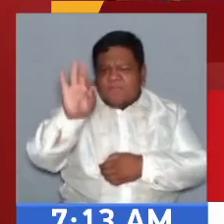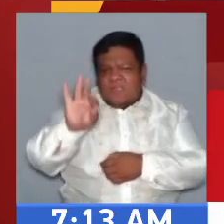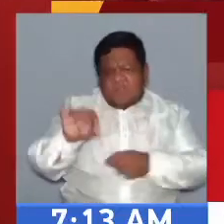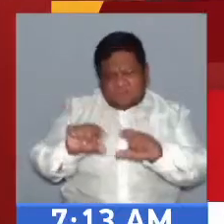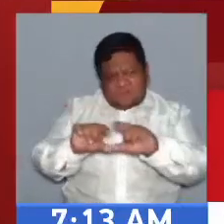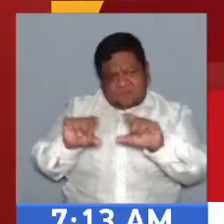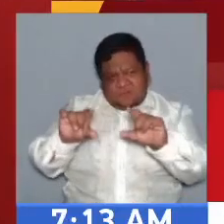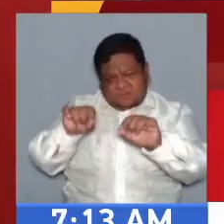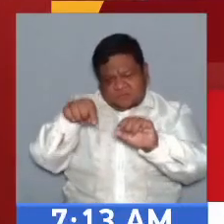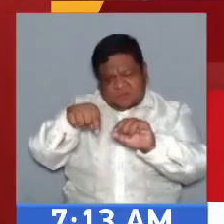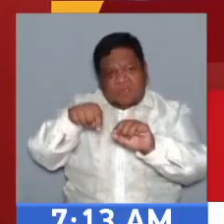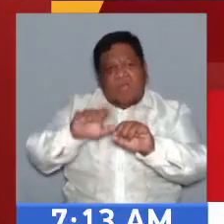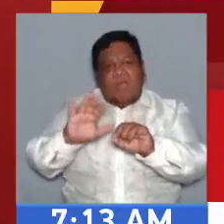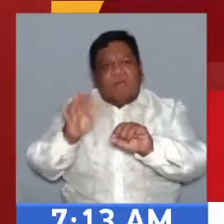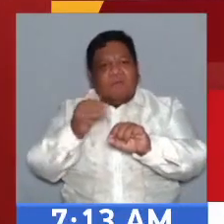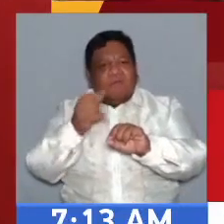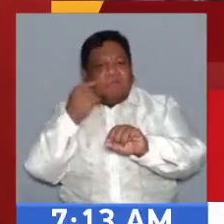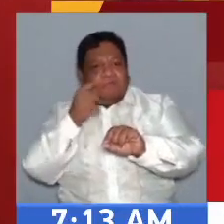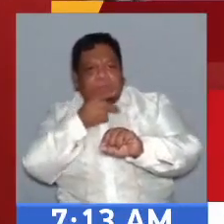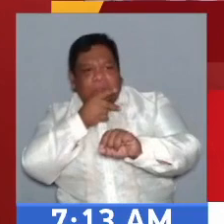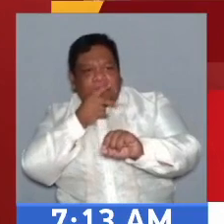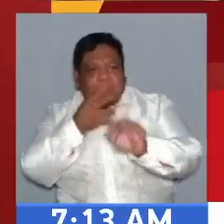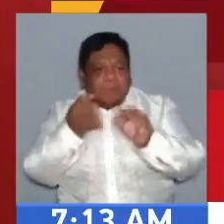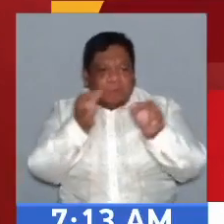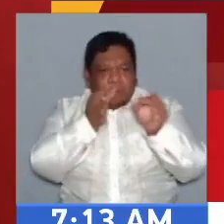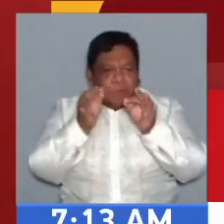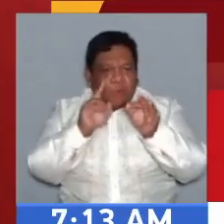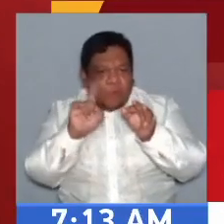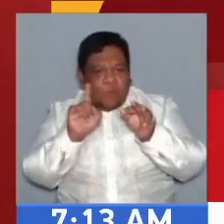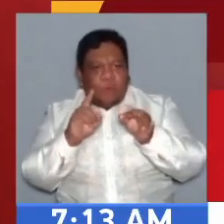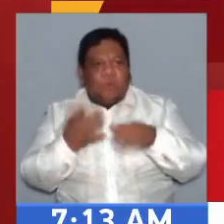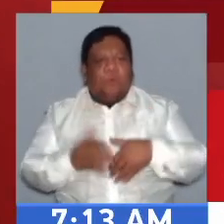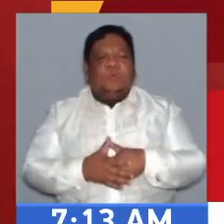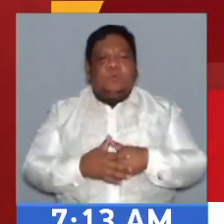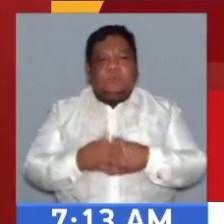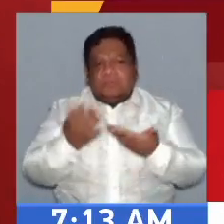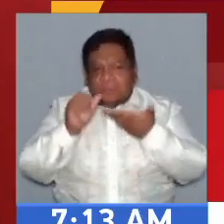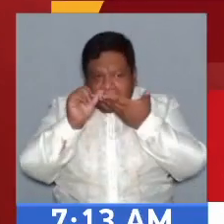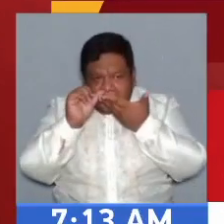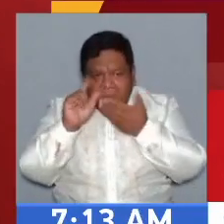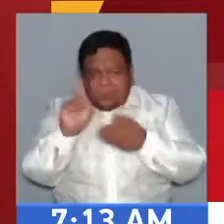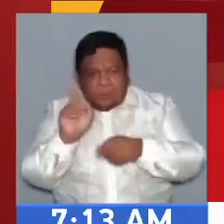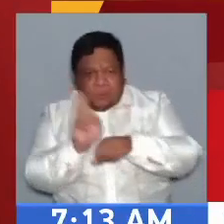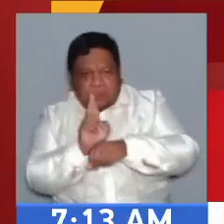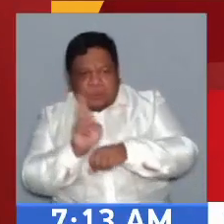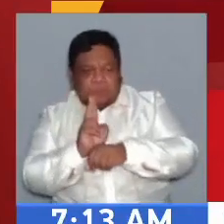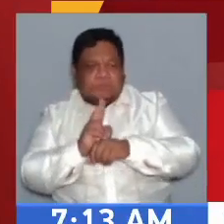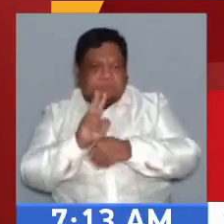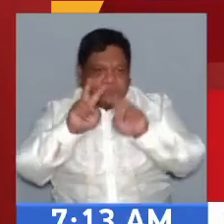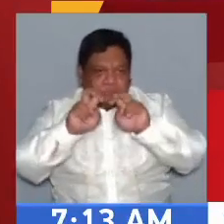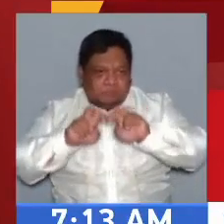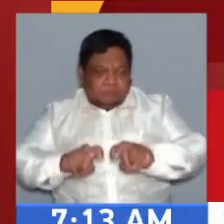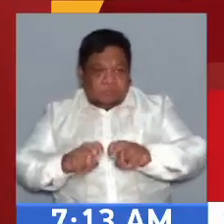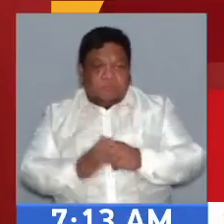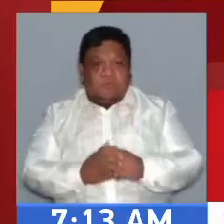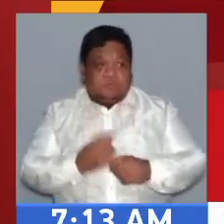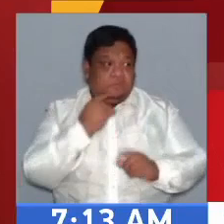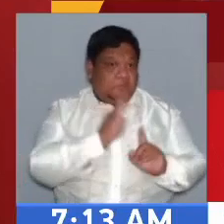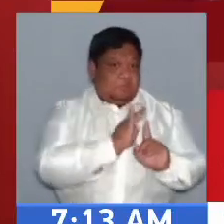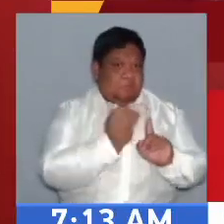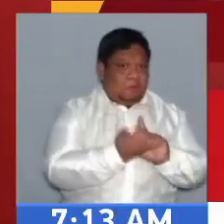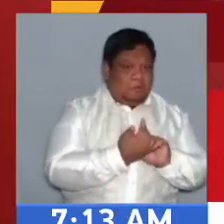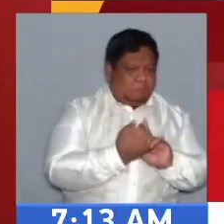Alamin pa kung ito isang uri ng ecstasy. Ayon naman sa barangay, hindi nila alam na may nag-ooperate na ganitong uri ng bar sa kanilang